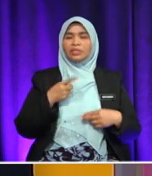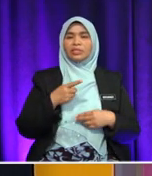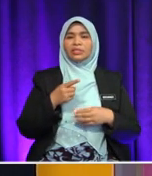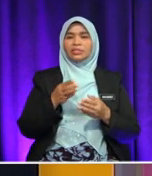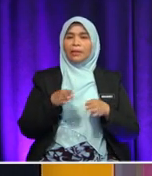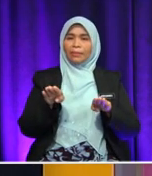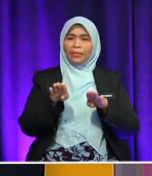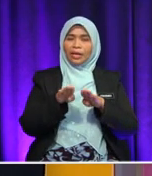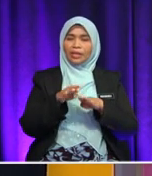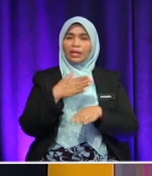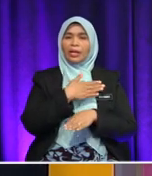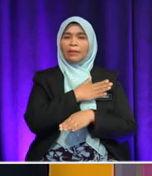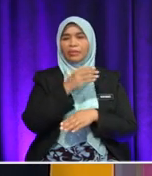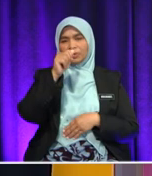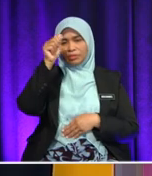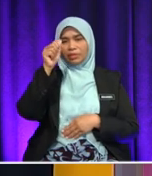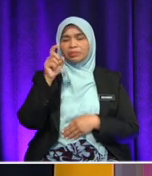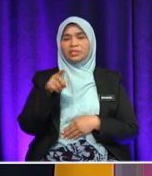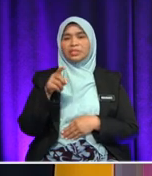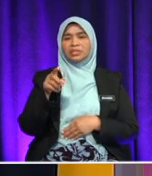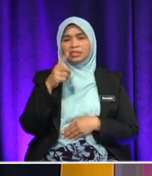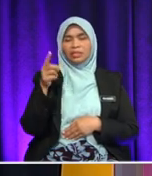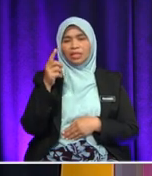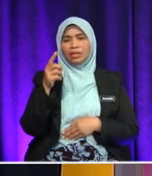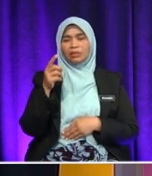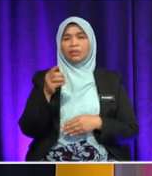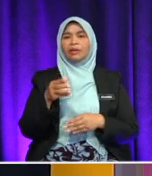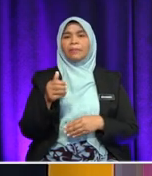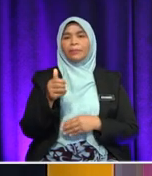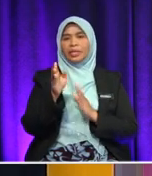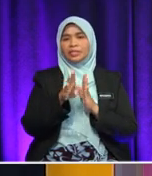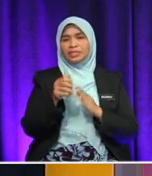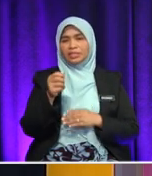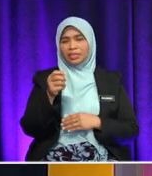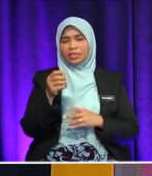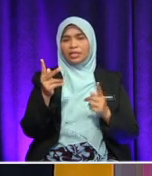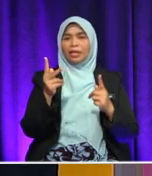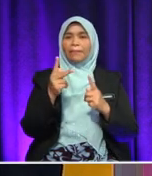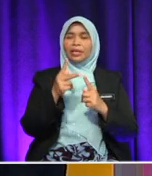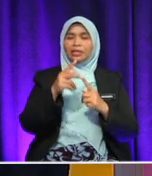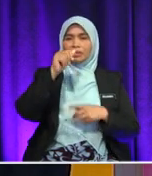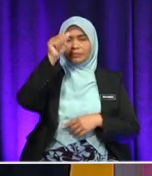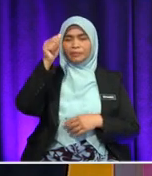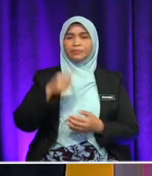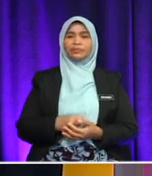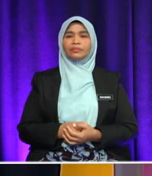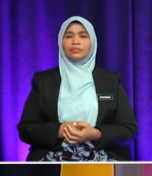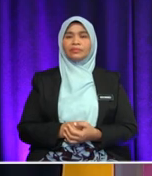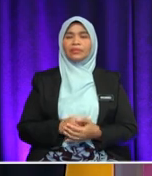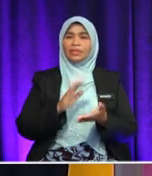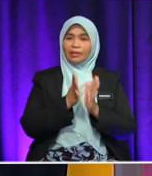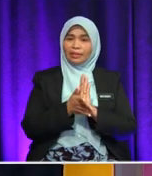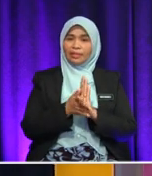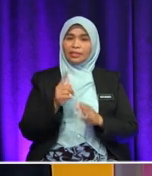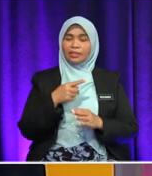berdzikir kepada Allah Subhanahu Wa Ta'ala kita rumuskan yang kita rumuskan ya diterus kayak